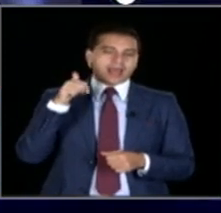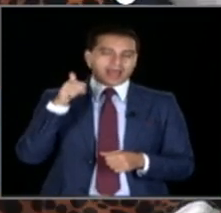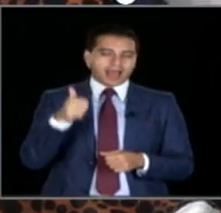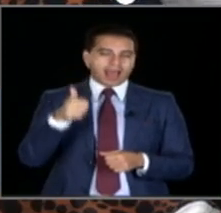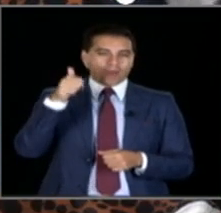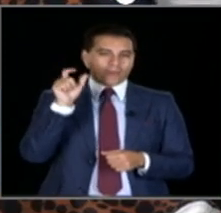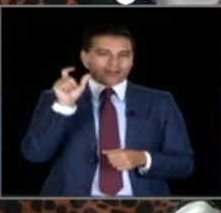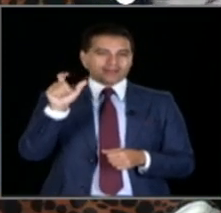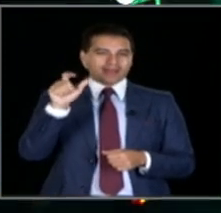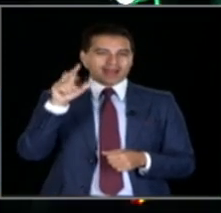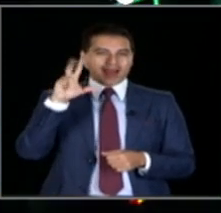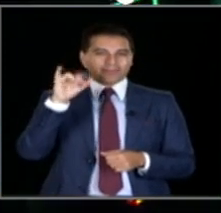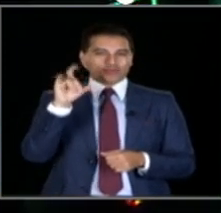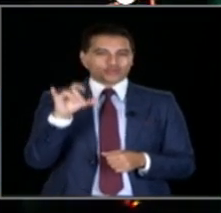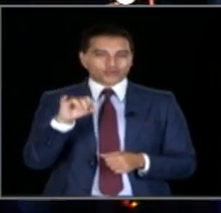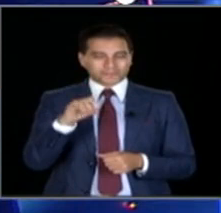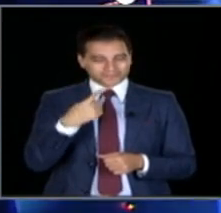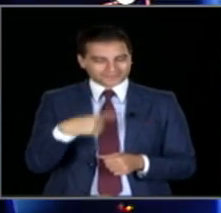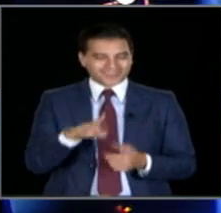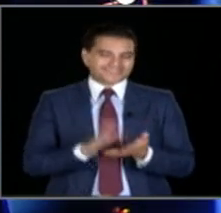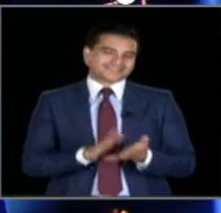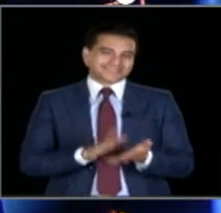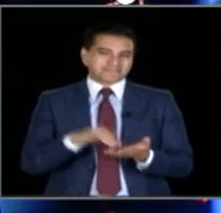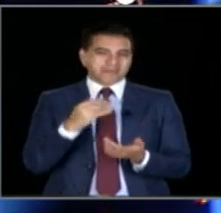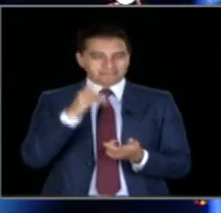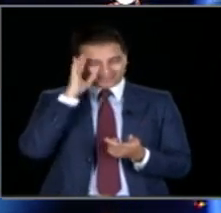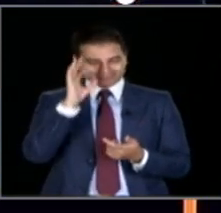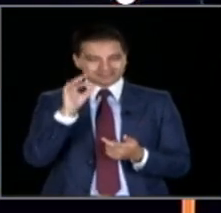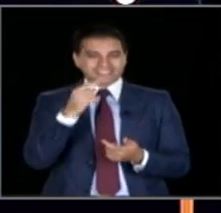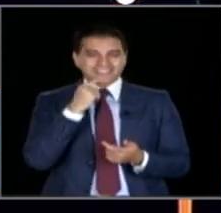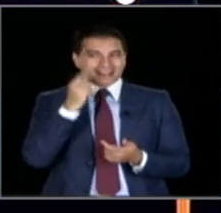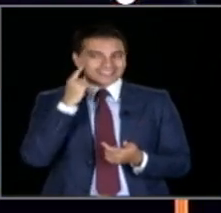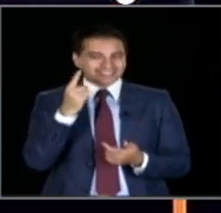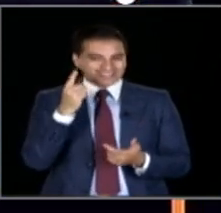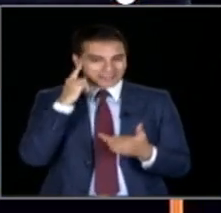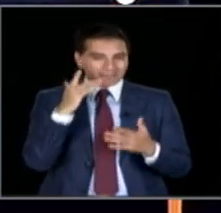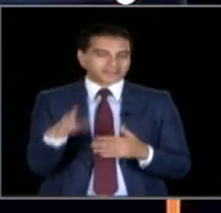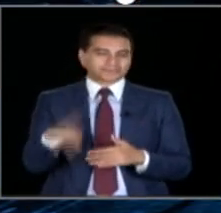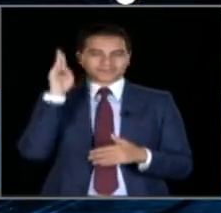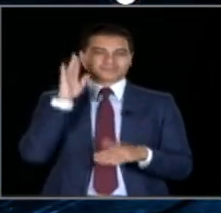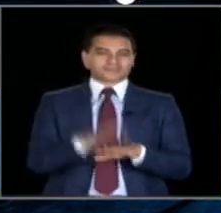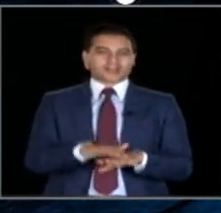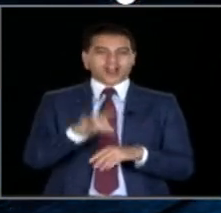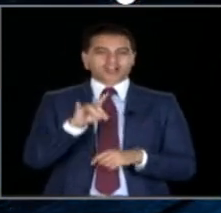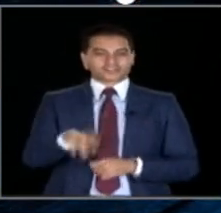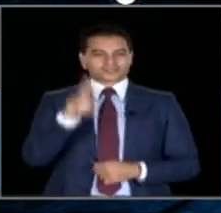صحيحة. تعيمة خطط البازر في ثانية واحدة وأحرز 10